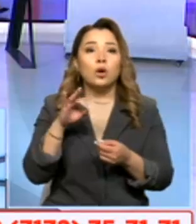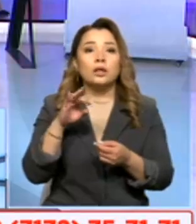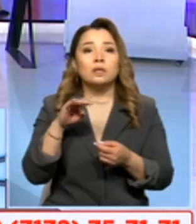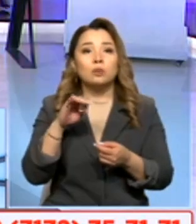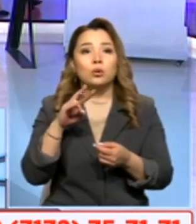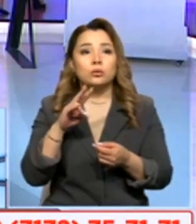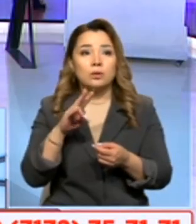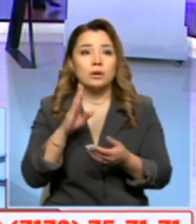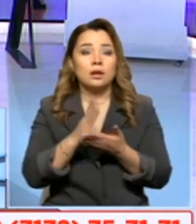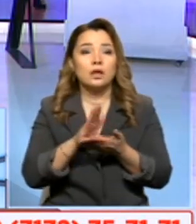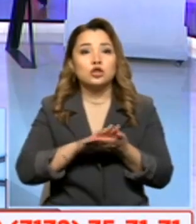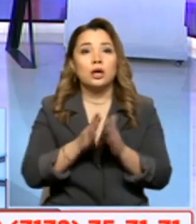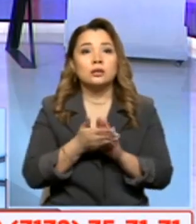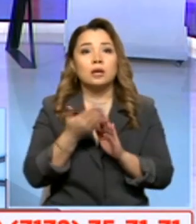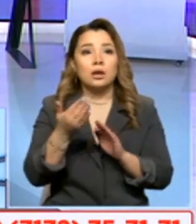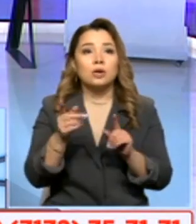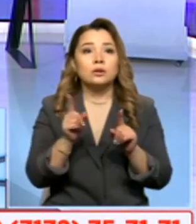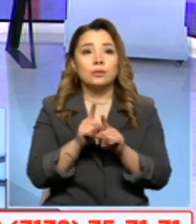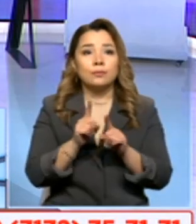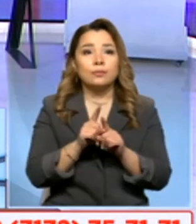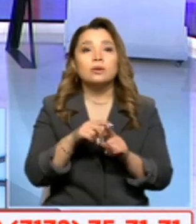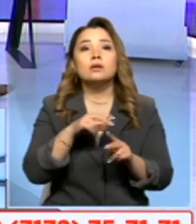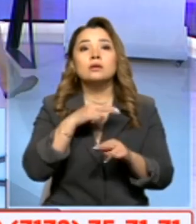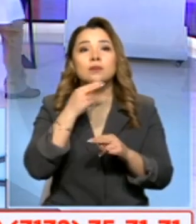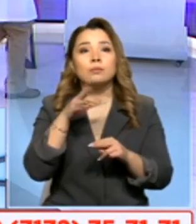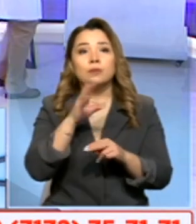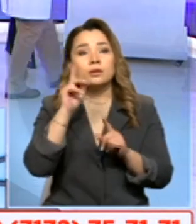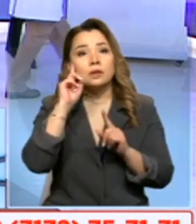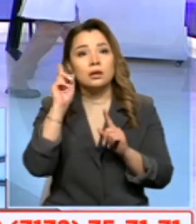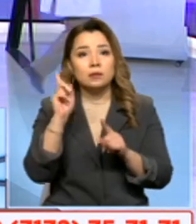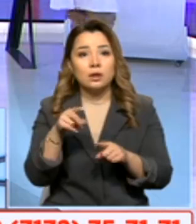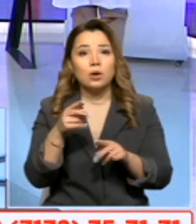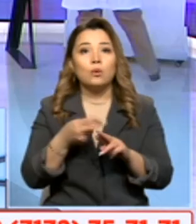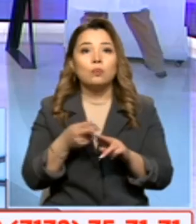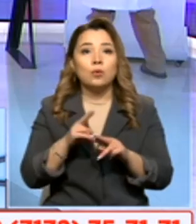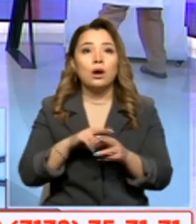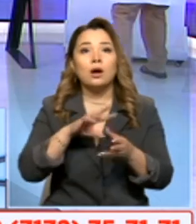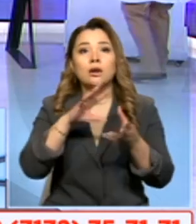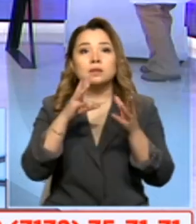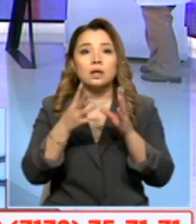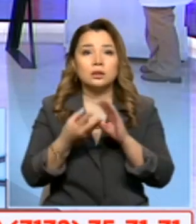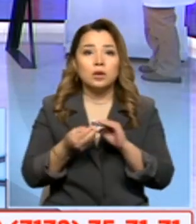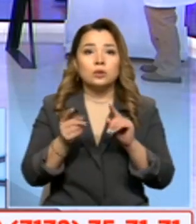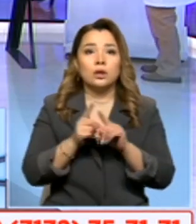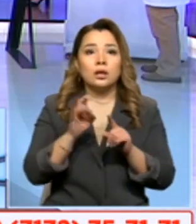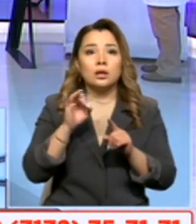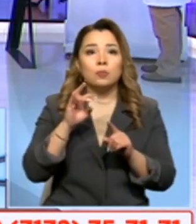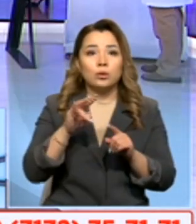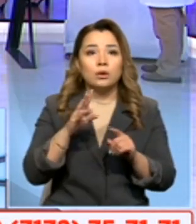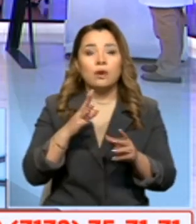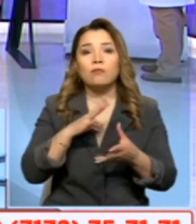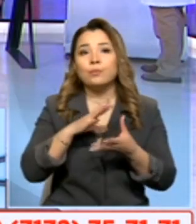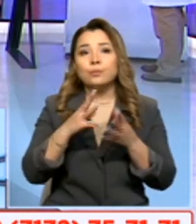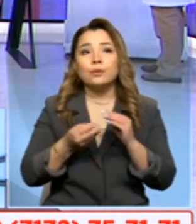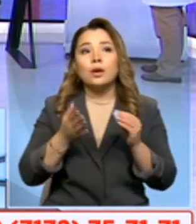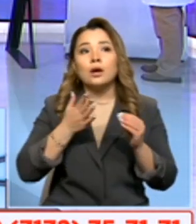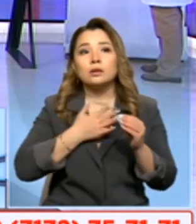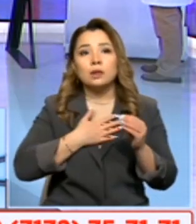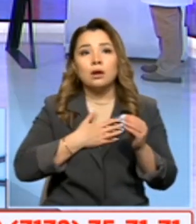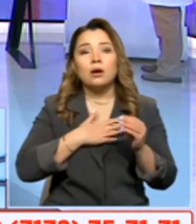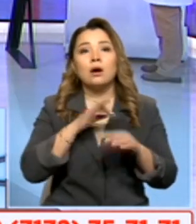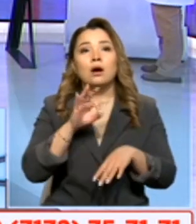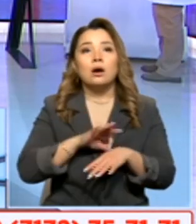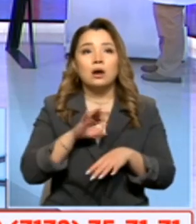жағдайға келген кезде, аутоиммундық жағдайды сіздер білесіздер. Бұл бүкіл аутоиммундық жағдайда бүкіл біздің